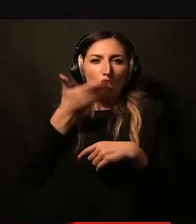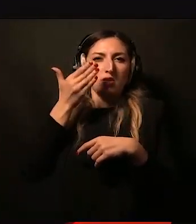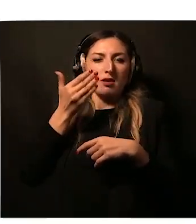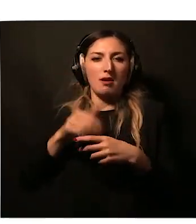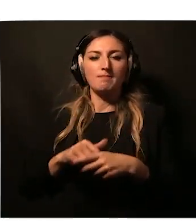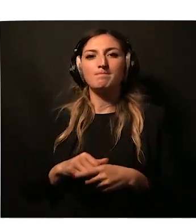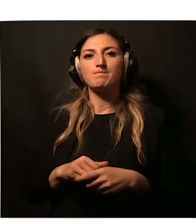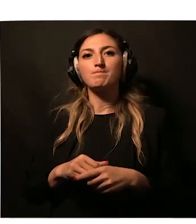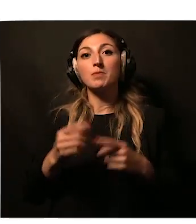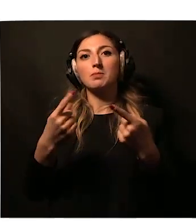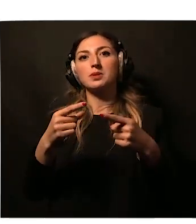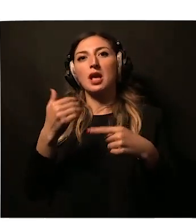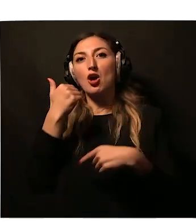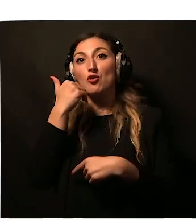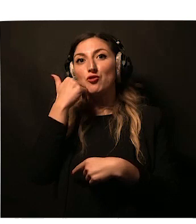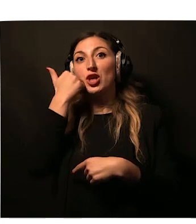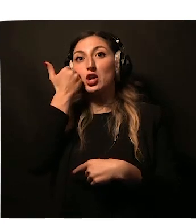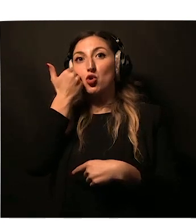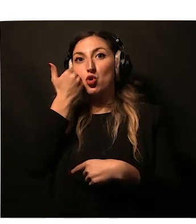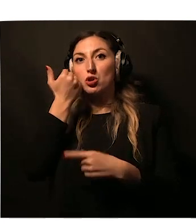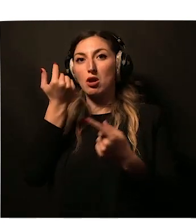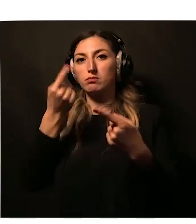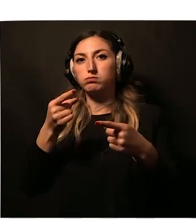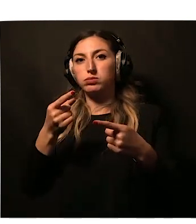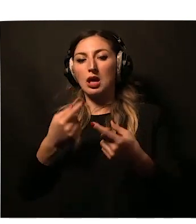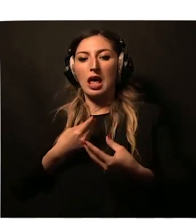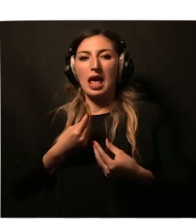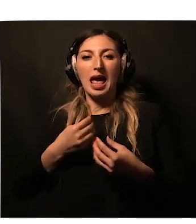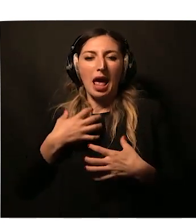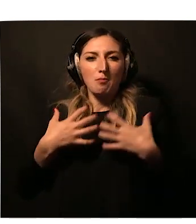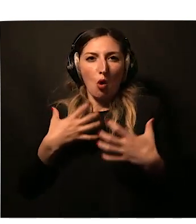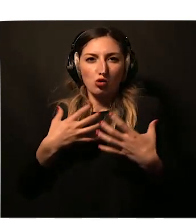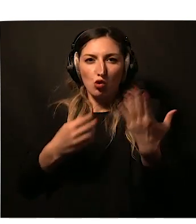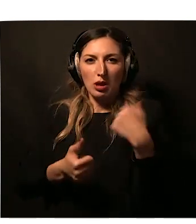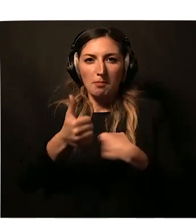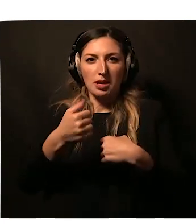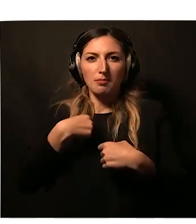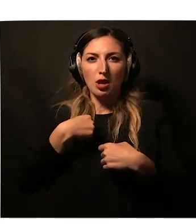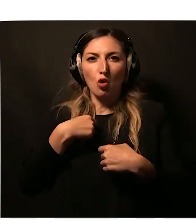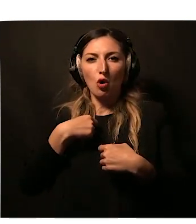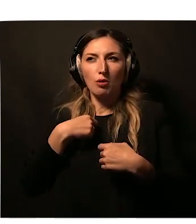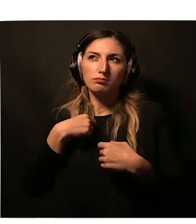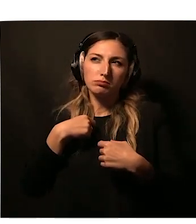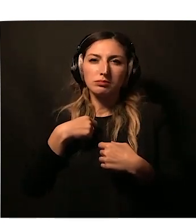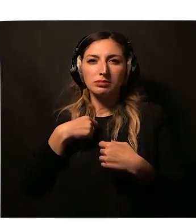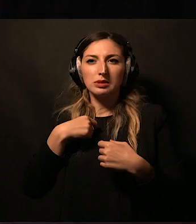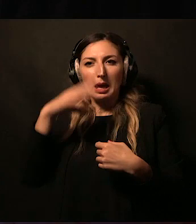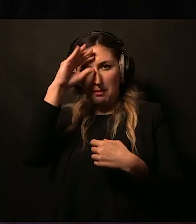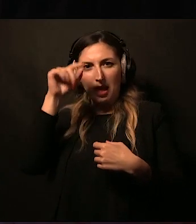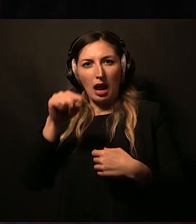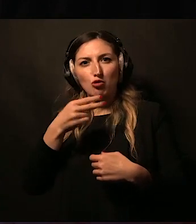vergogna è la prima emozione a cui ho dato un nome e dentro questa ho